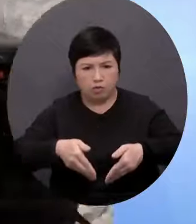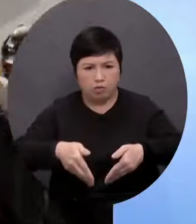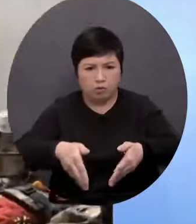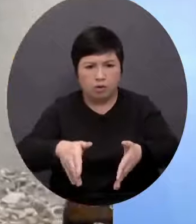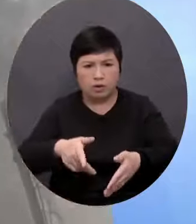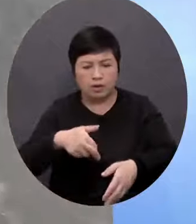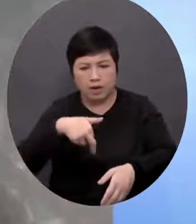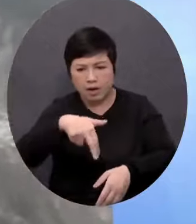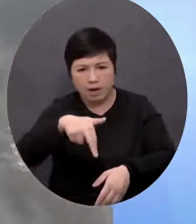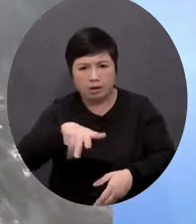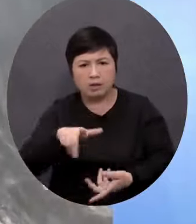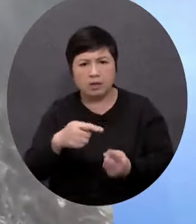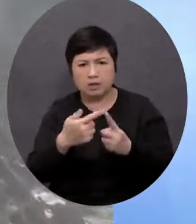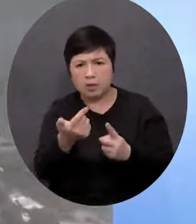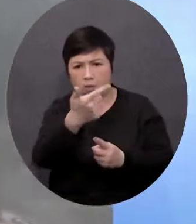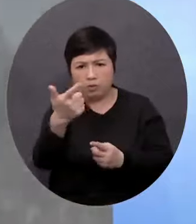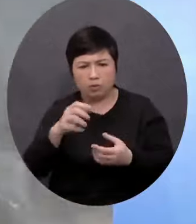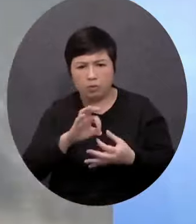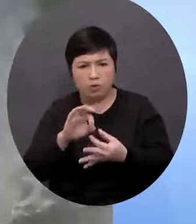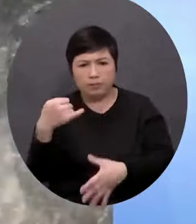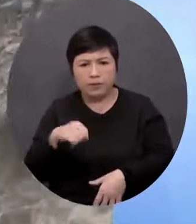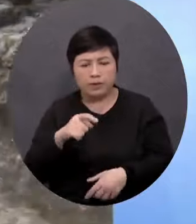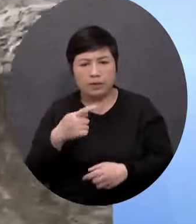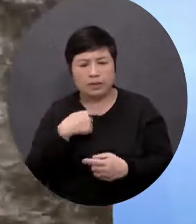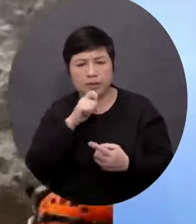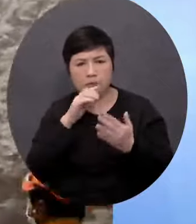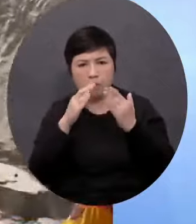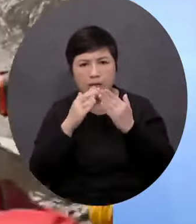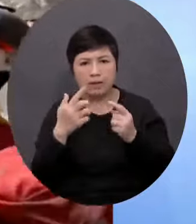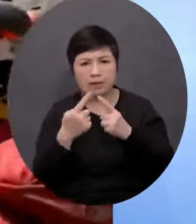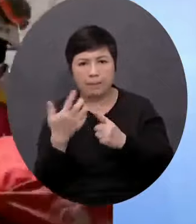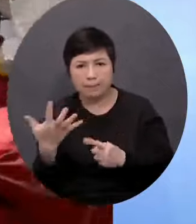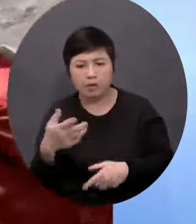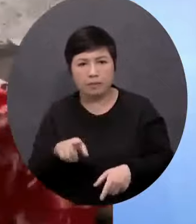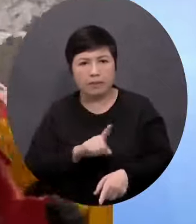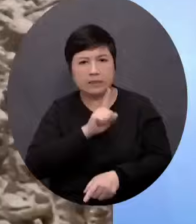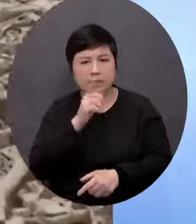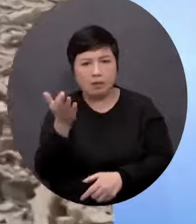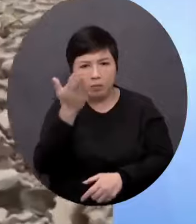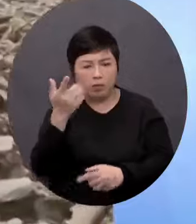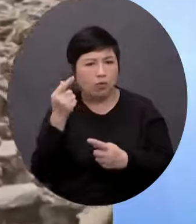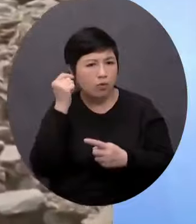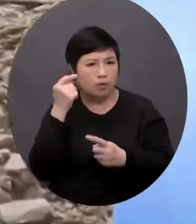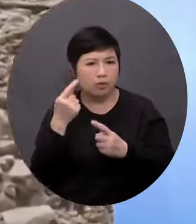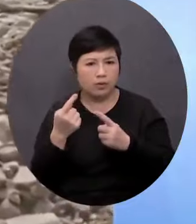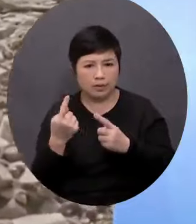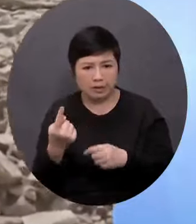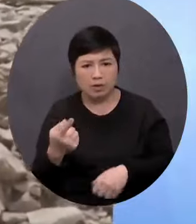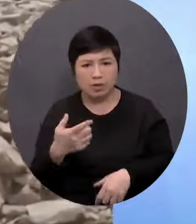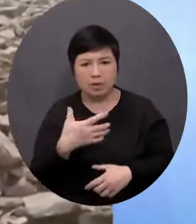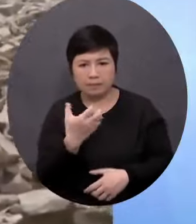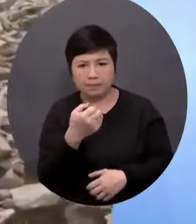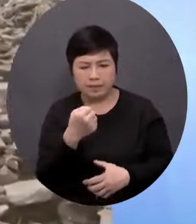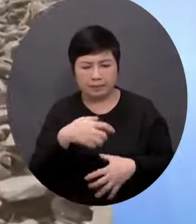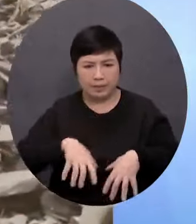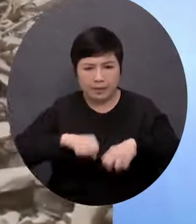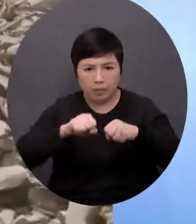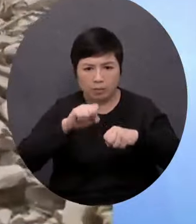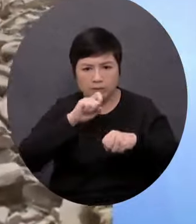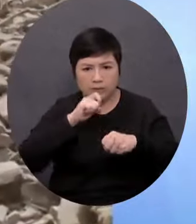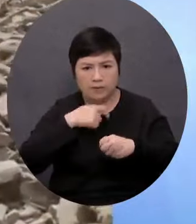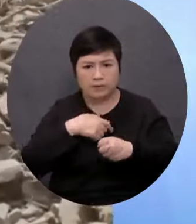然有多人失联，包括一家五口和一名独游女子。当局超过50人的搜救队伍带同雷达